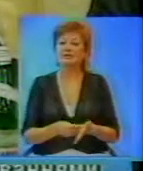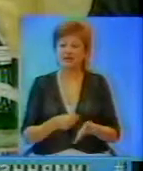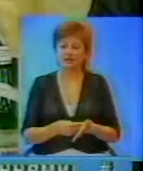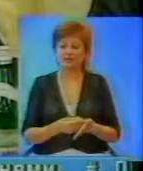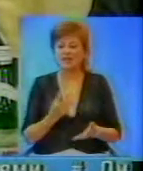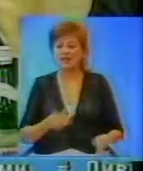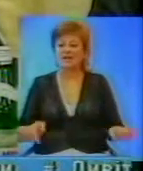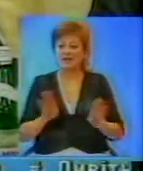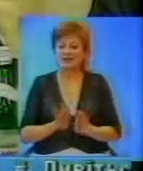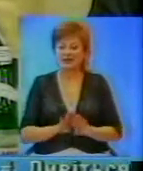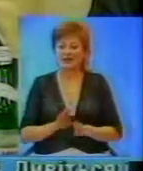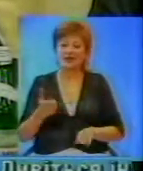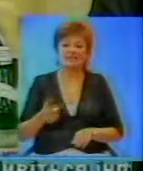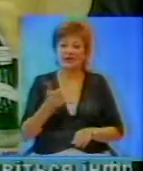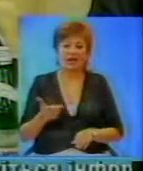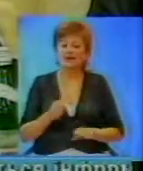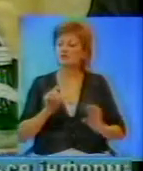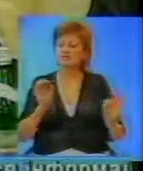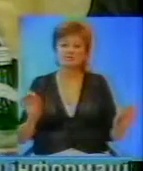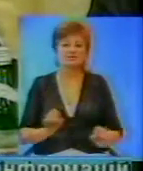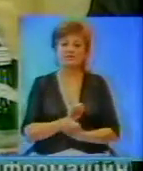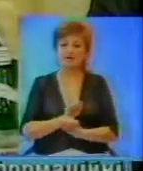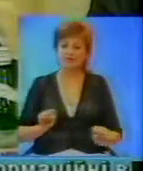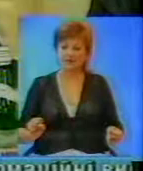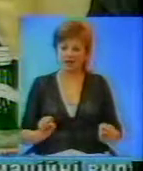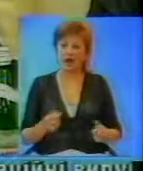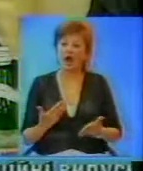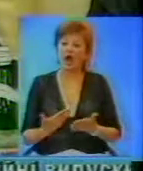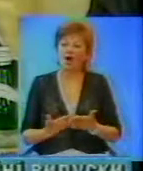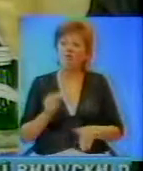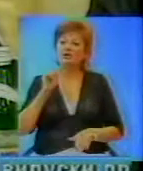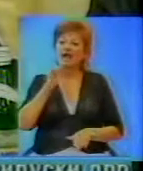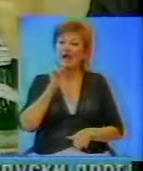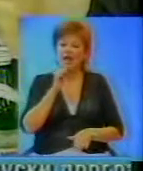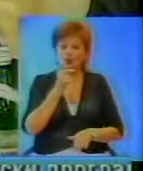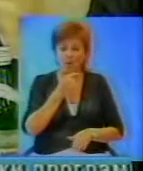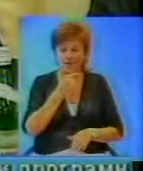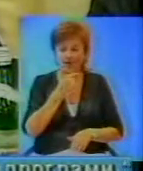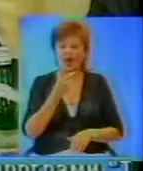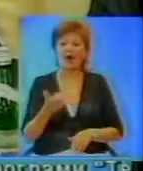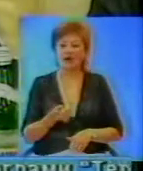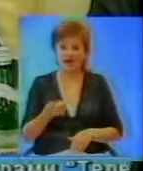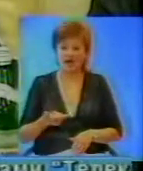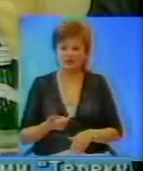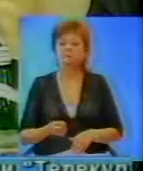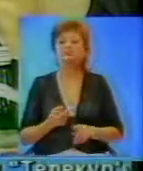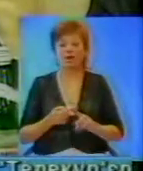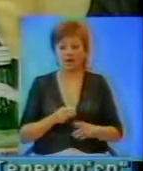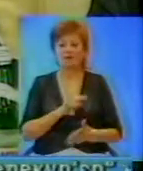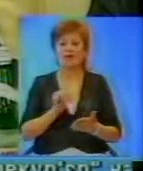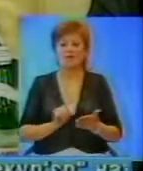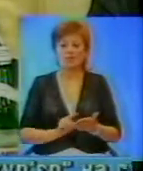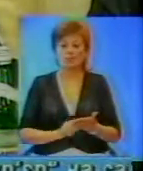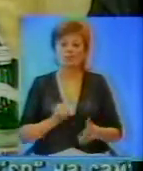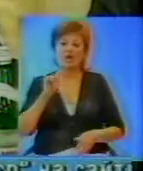зворачувати газ ні в якому випадку не можна. А от економія газу – це питання, а